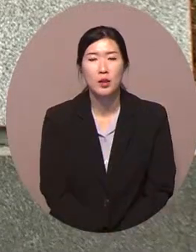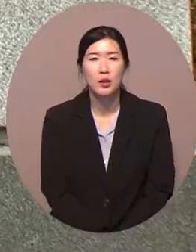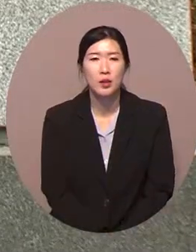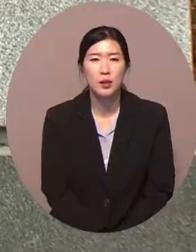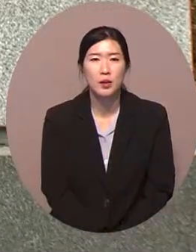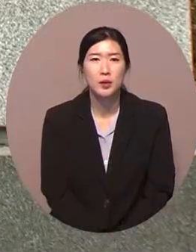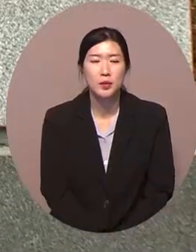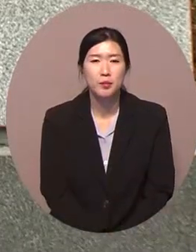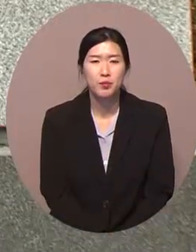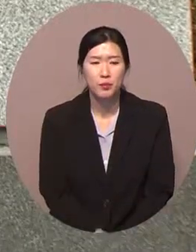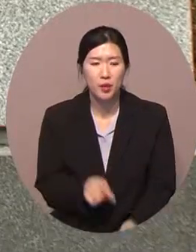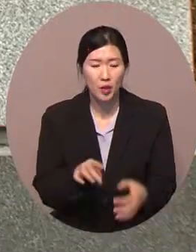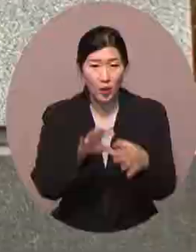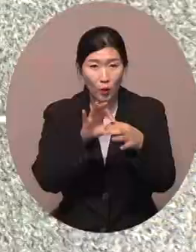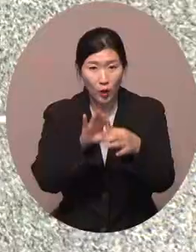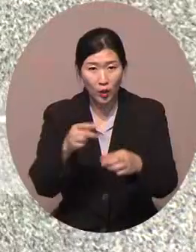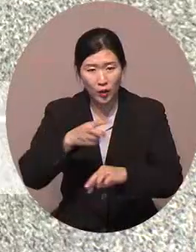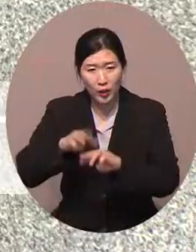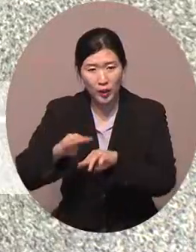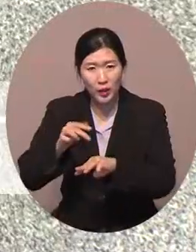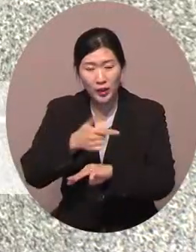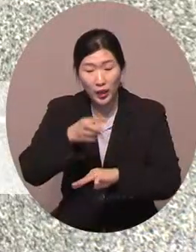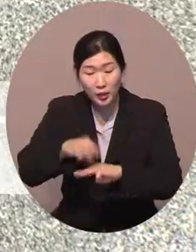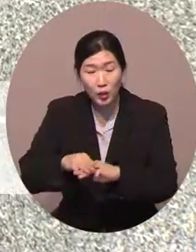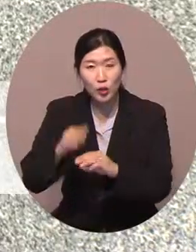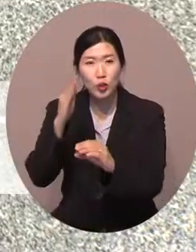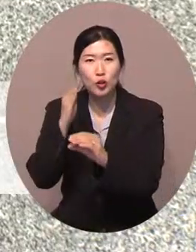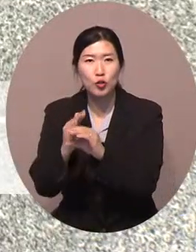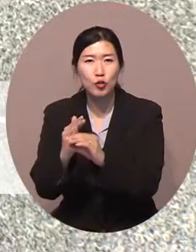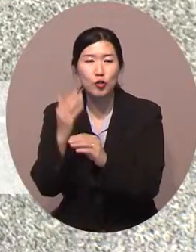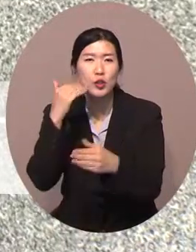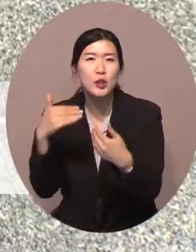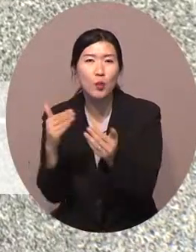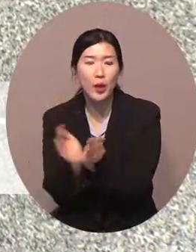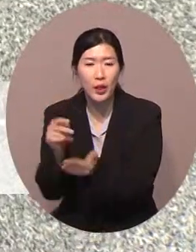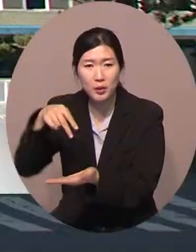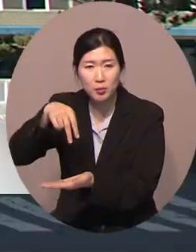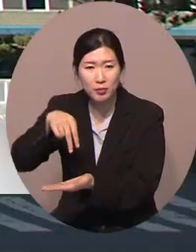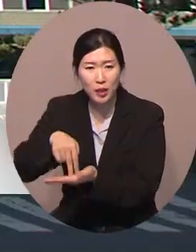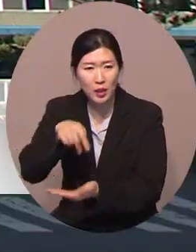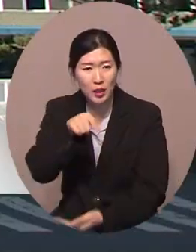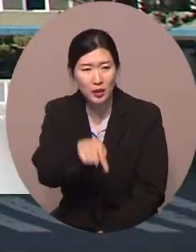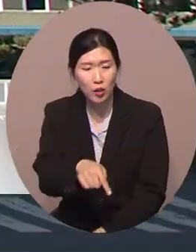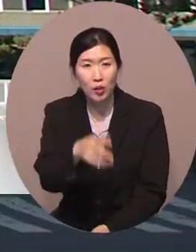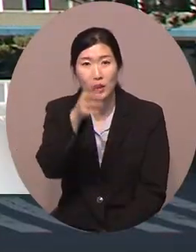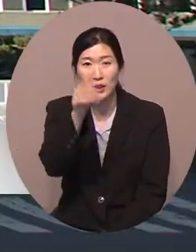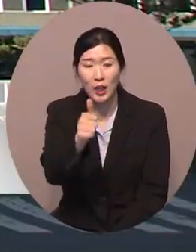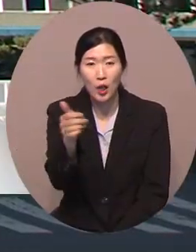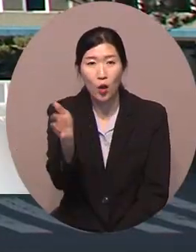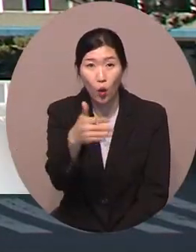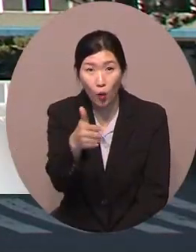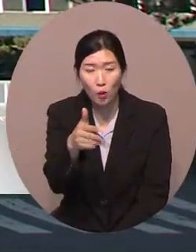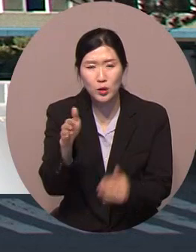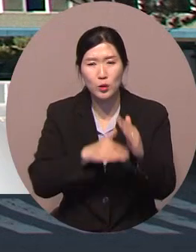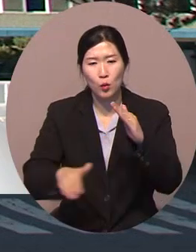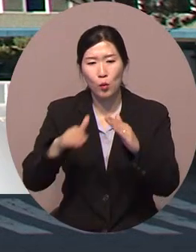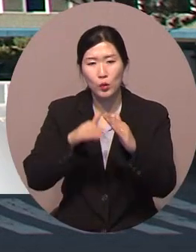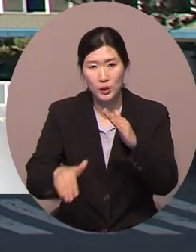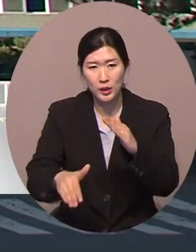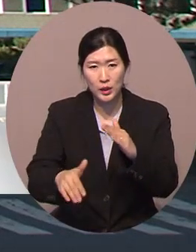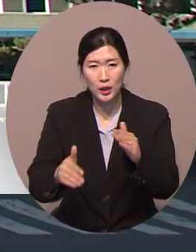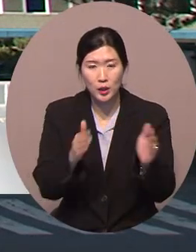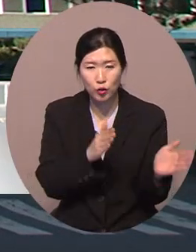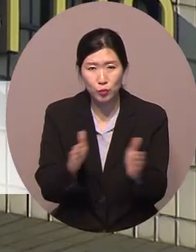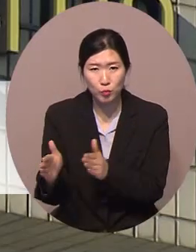밝혔습니다 이에 대해 대전 중구의회 더불어민주당 의원들은 단체장 공 으로 공직 기간 확립이 어느